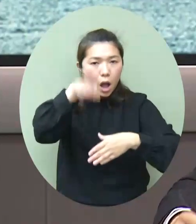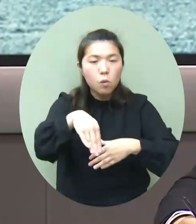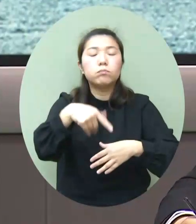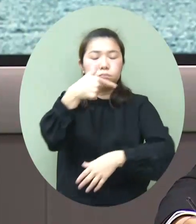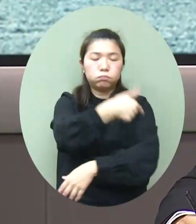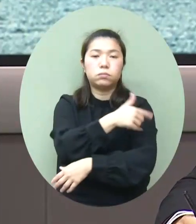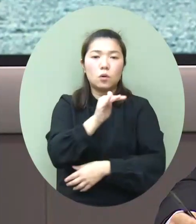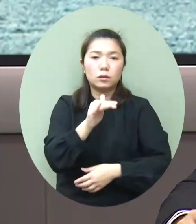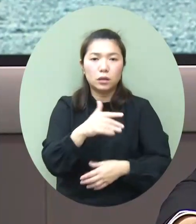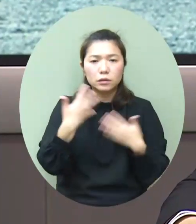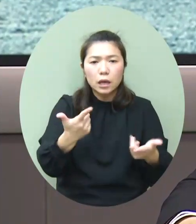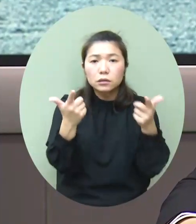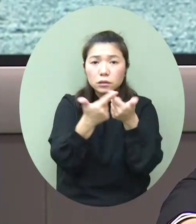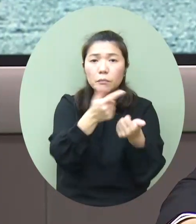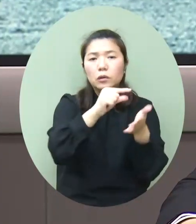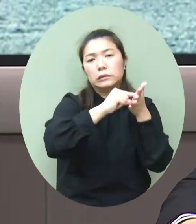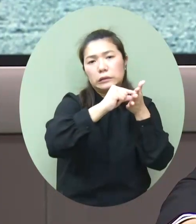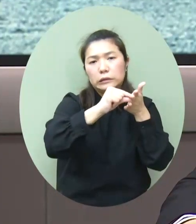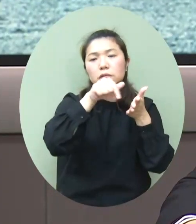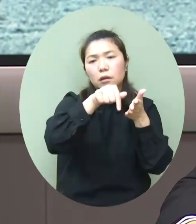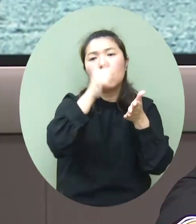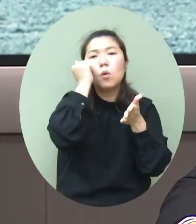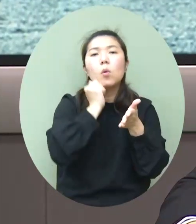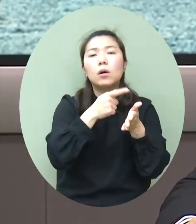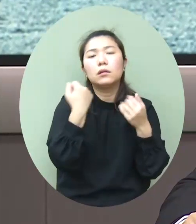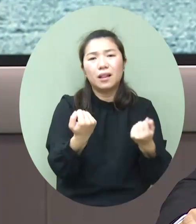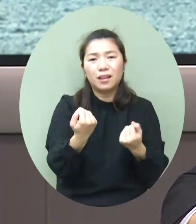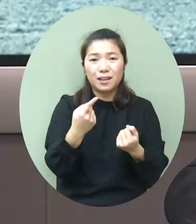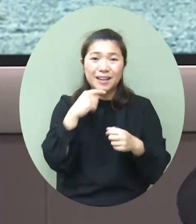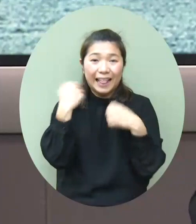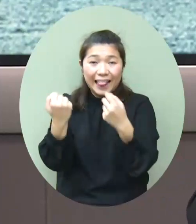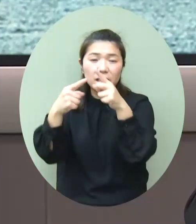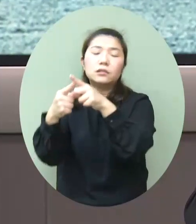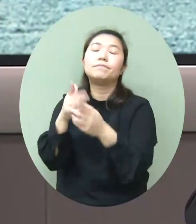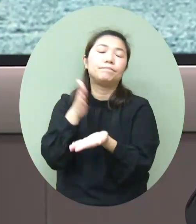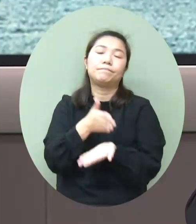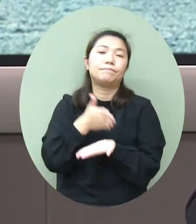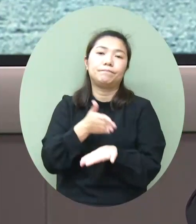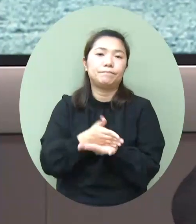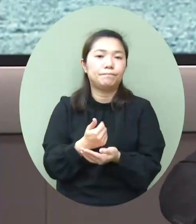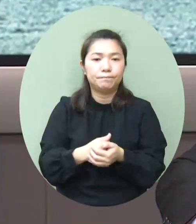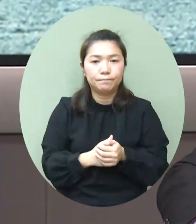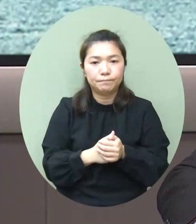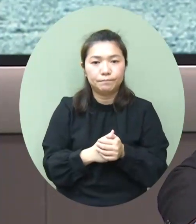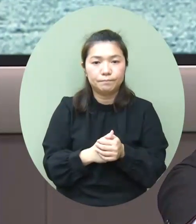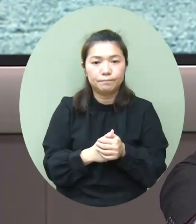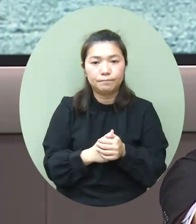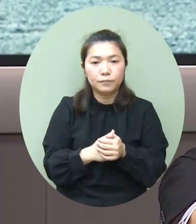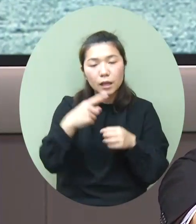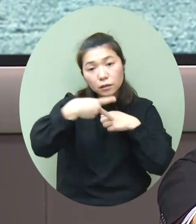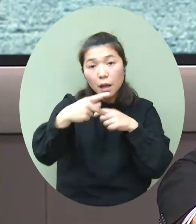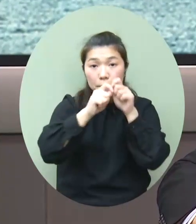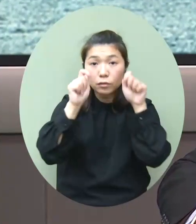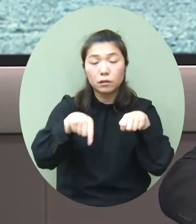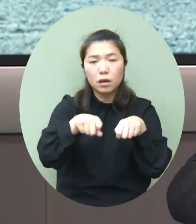后3个月就可以再打针。这只适用于住在院舍的院友，就不适用于一般市